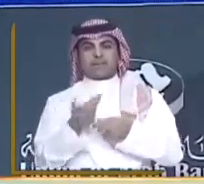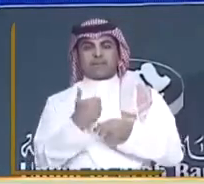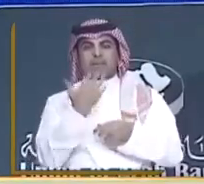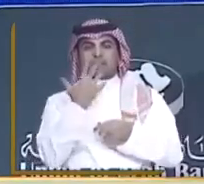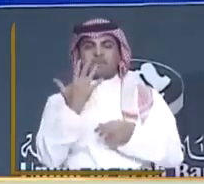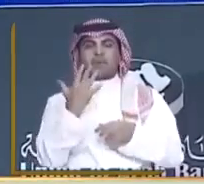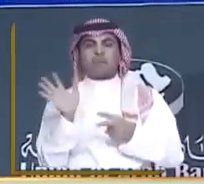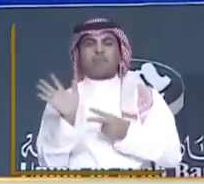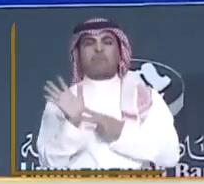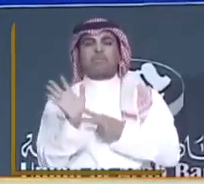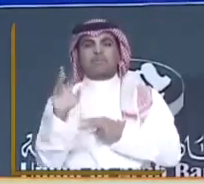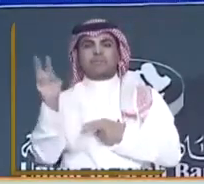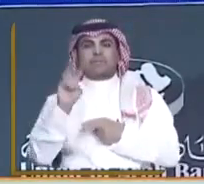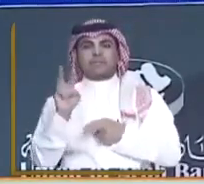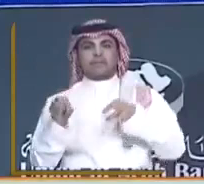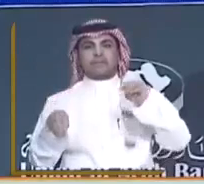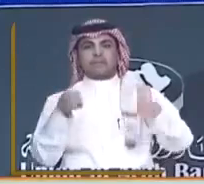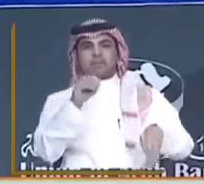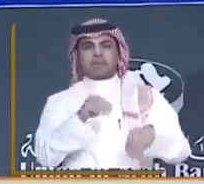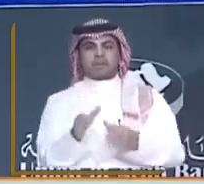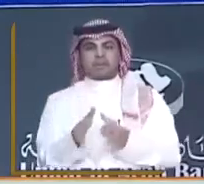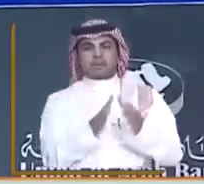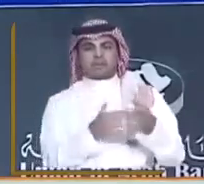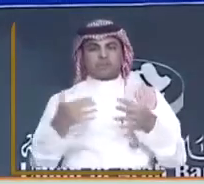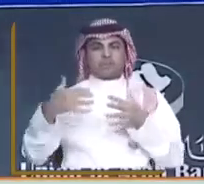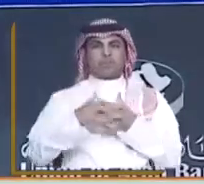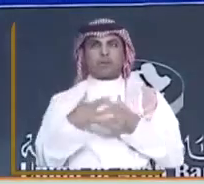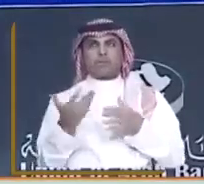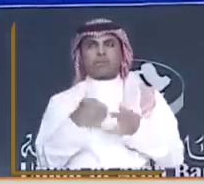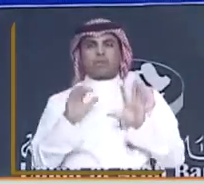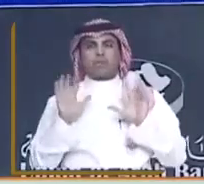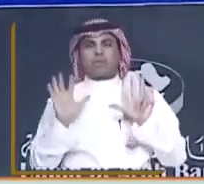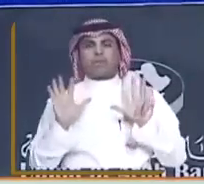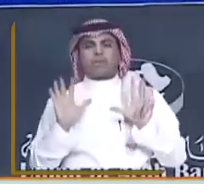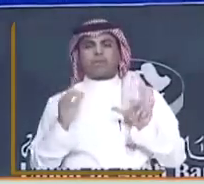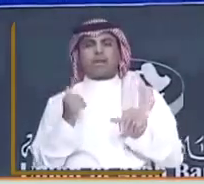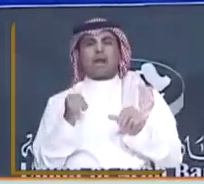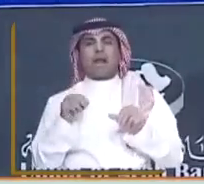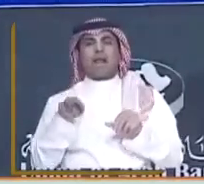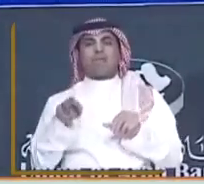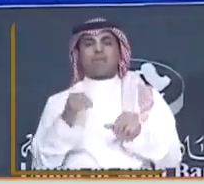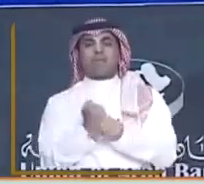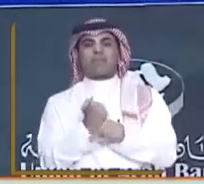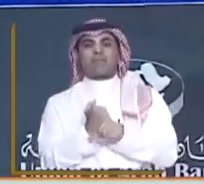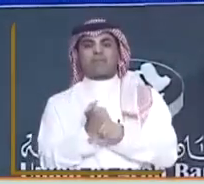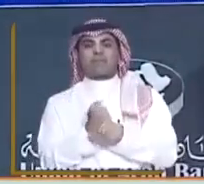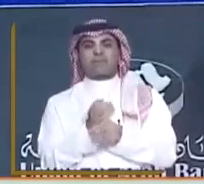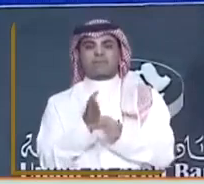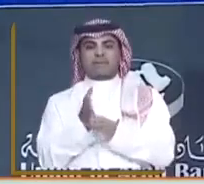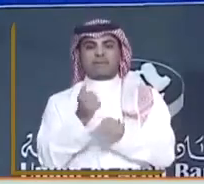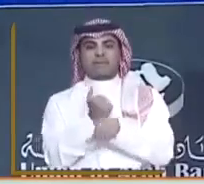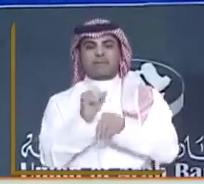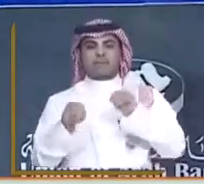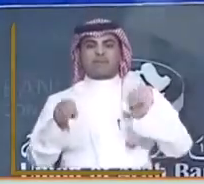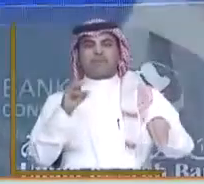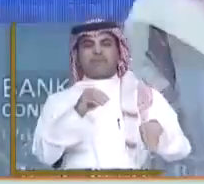525 المساهمه بخلق 18,000 وظيفه تخصصيه مباشره